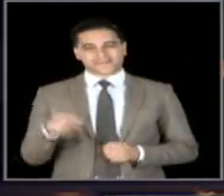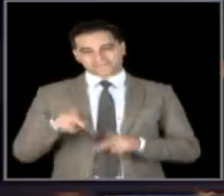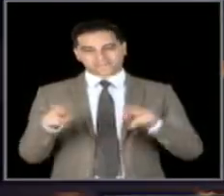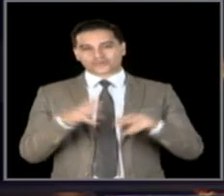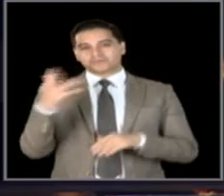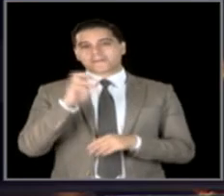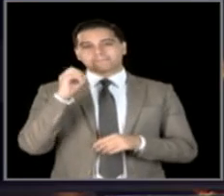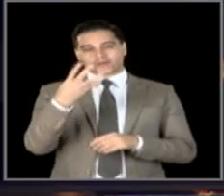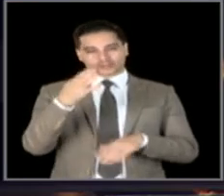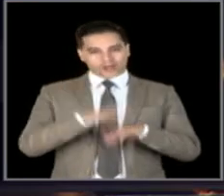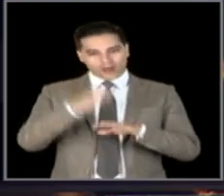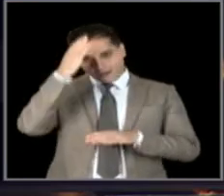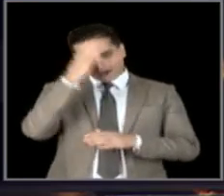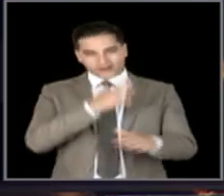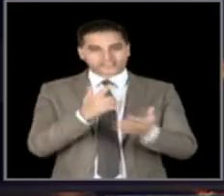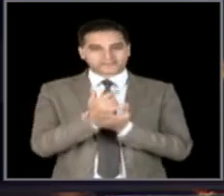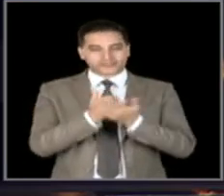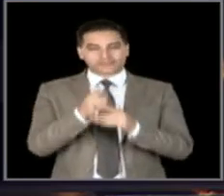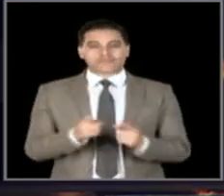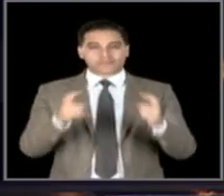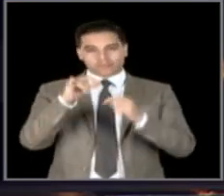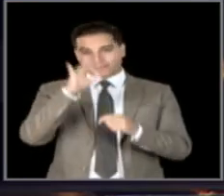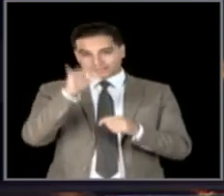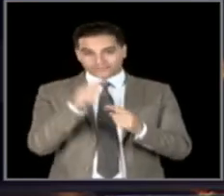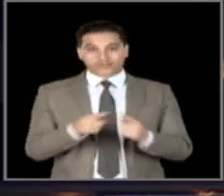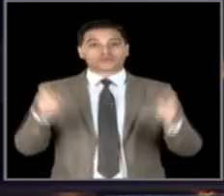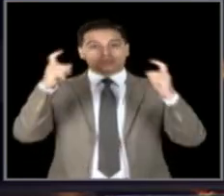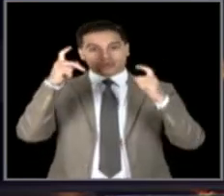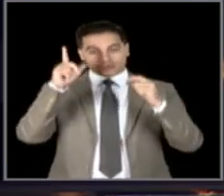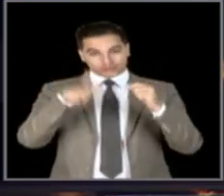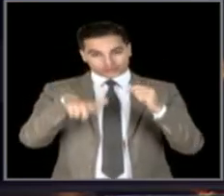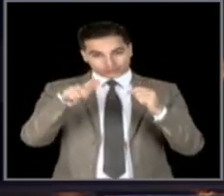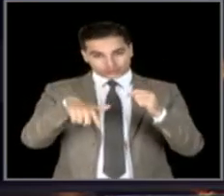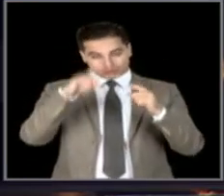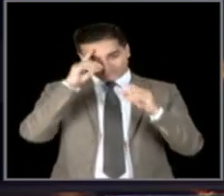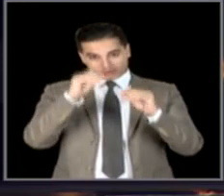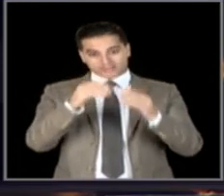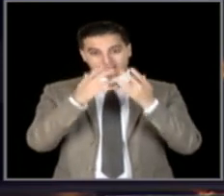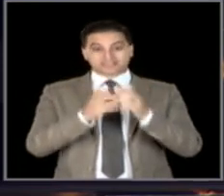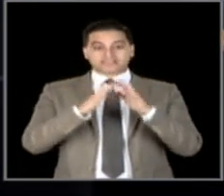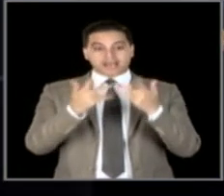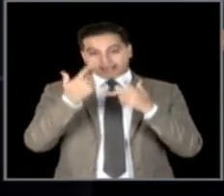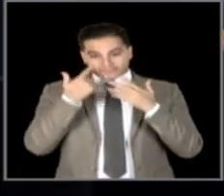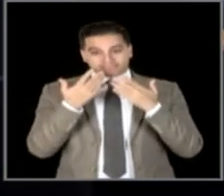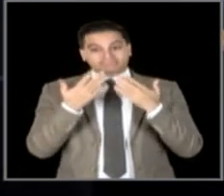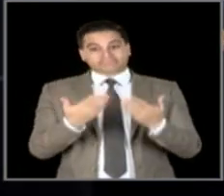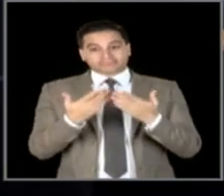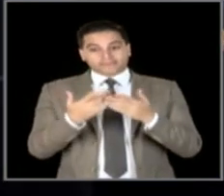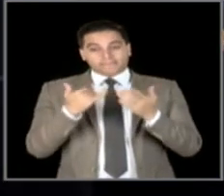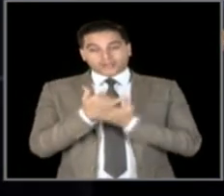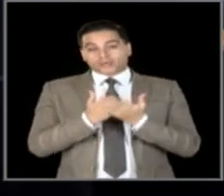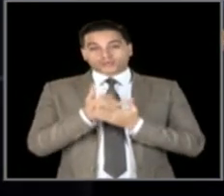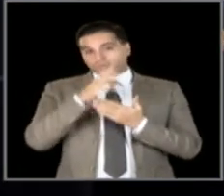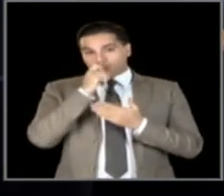الموسم ال 14 ع بقره المدارس ومباراه مهمه في دور ال 16 وفكركم بالنتيجه الخصوص